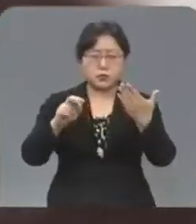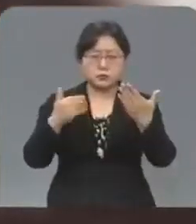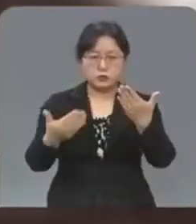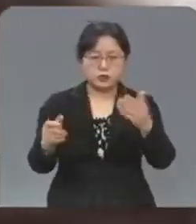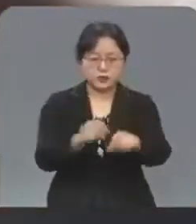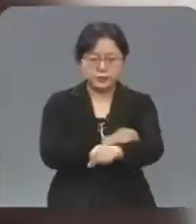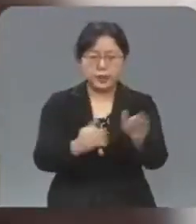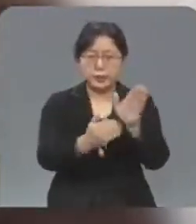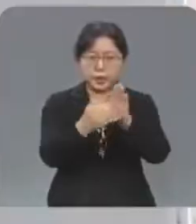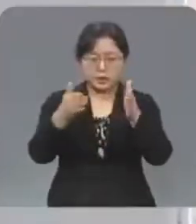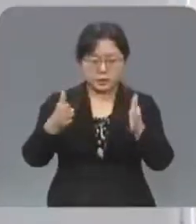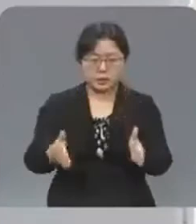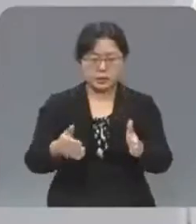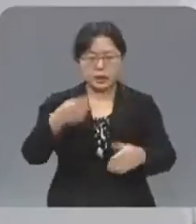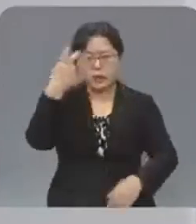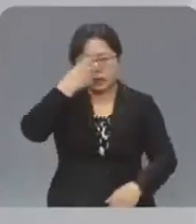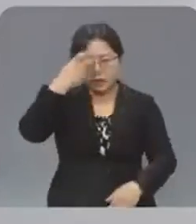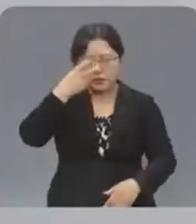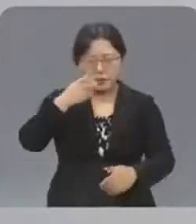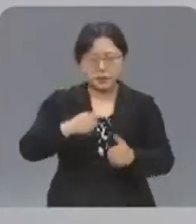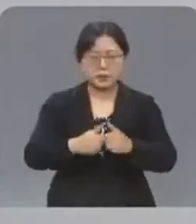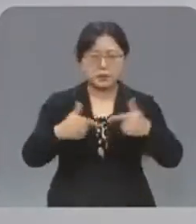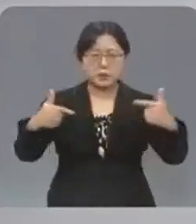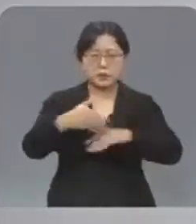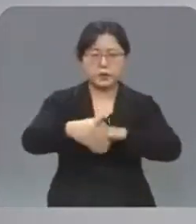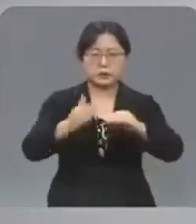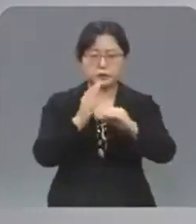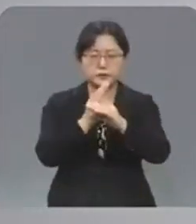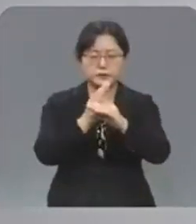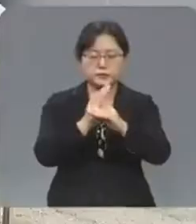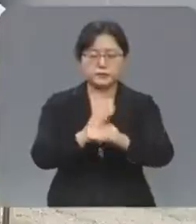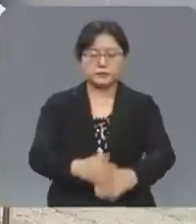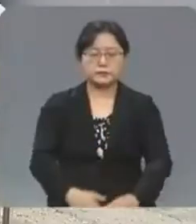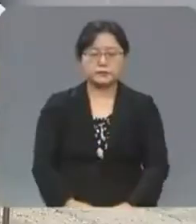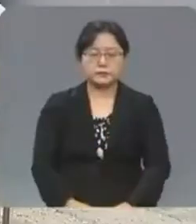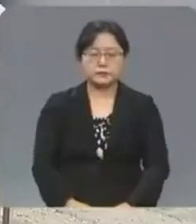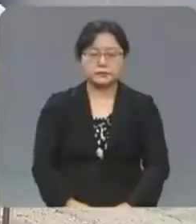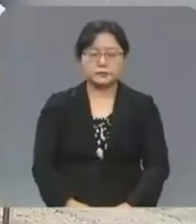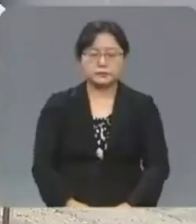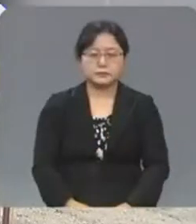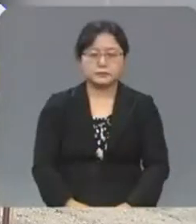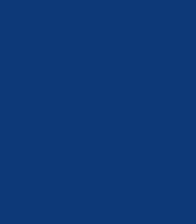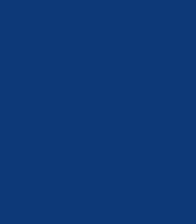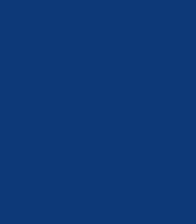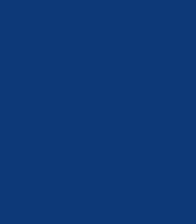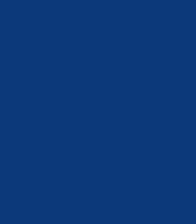방역 기간으로 정해 검사량을 늘리기로 했습니다. KBS 뉴스 양창입니다.